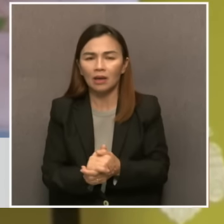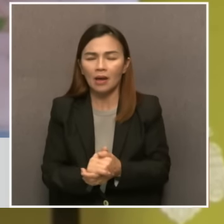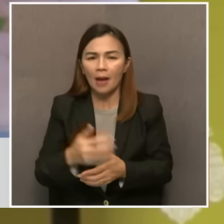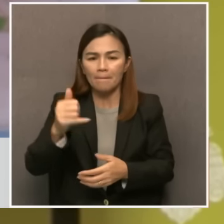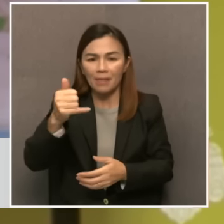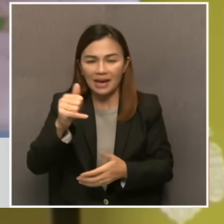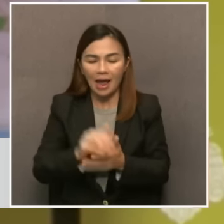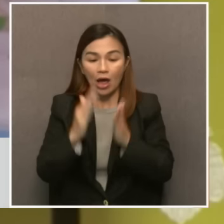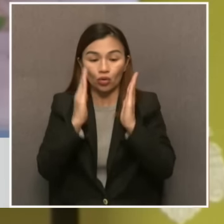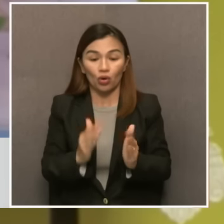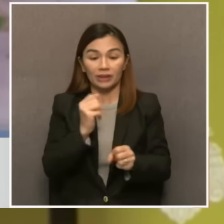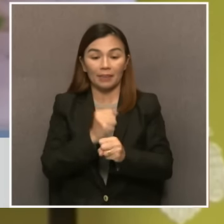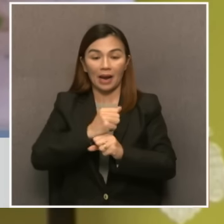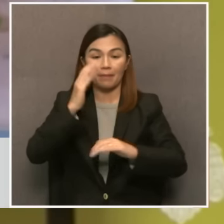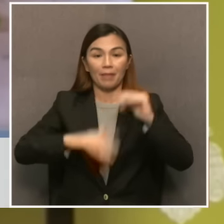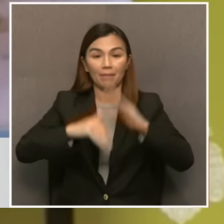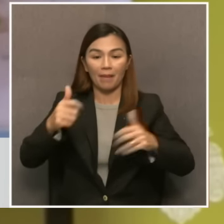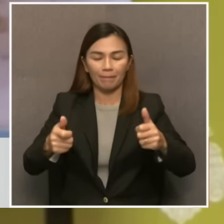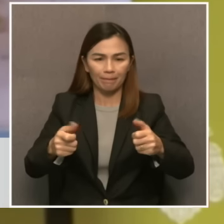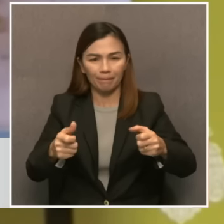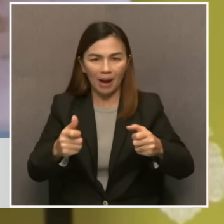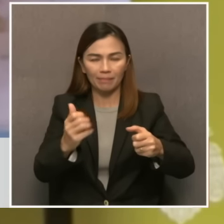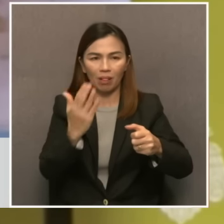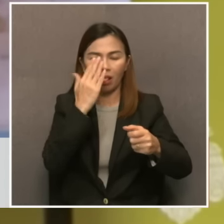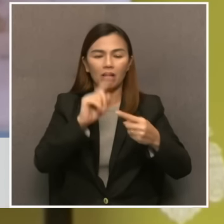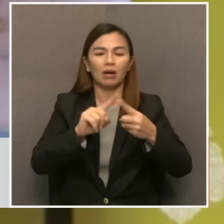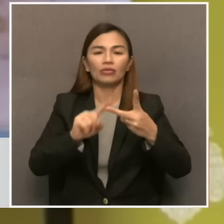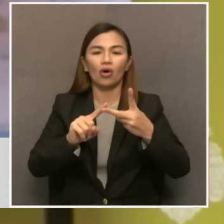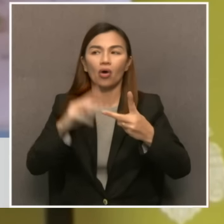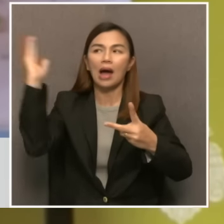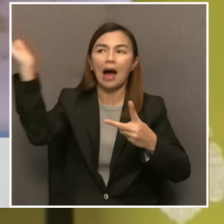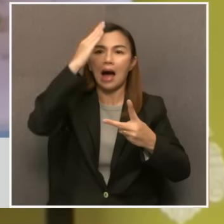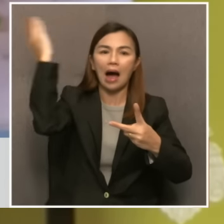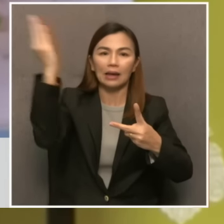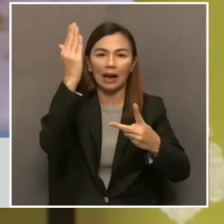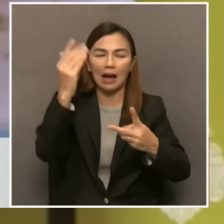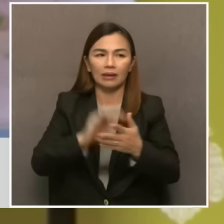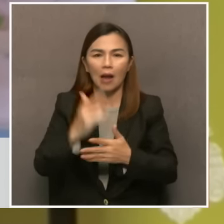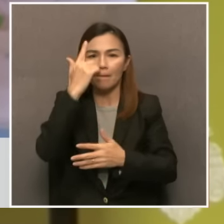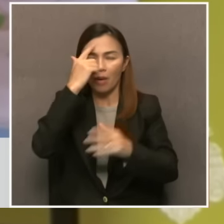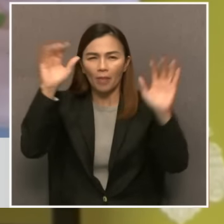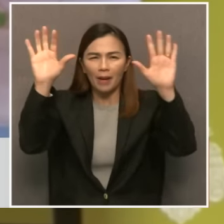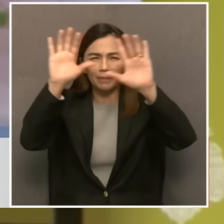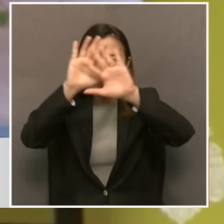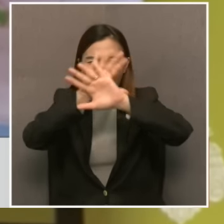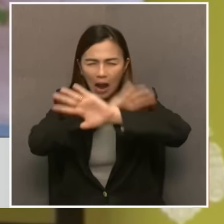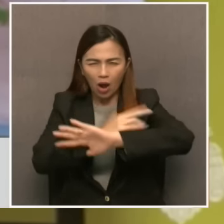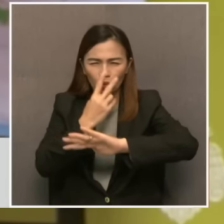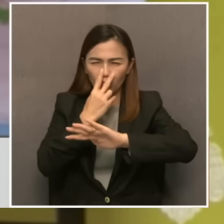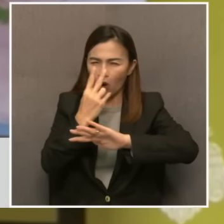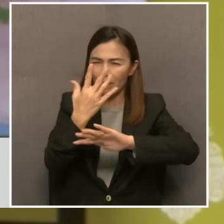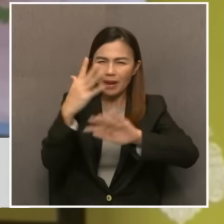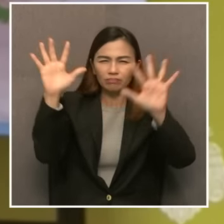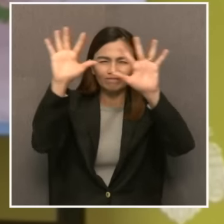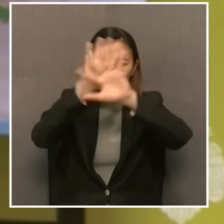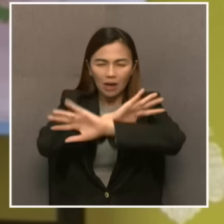ของตัวนักบินเองหรือ2คือเกิดจากสภาพอากาศที่มันเลวร้ายเพราะว่ามีหมอกหนาจัดซึ่งมีรายงานว่าปัญหาสภาพอากา